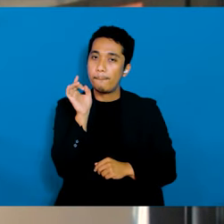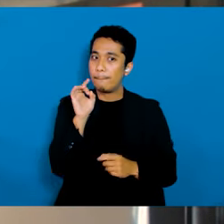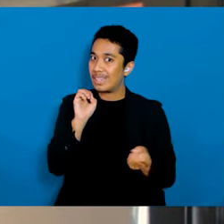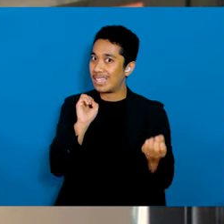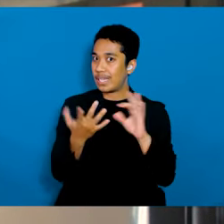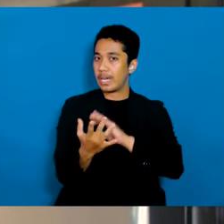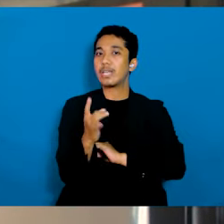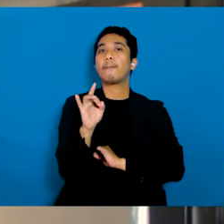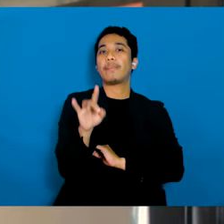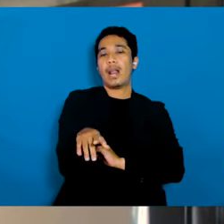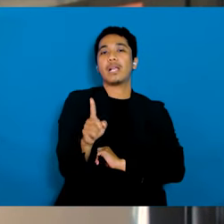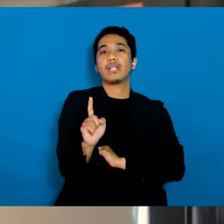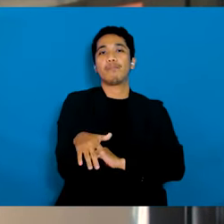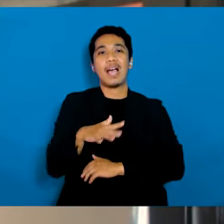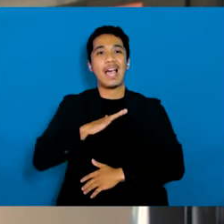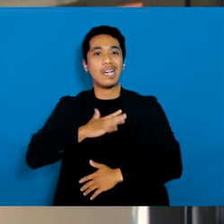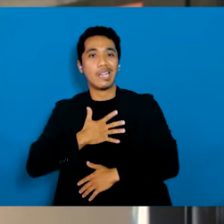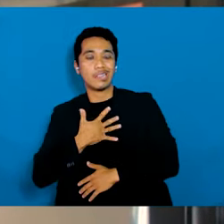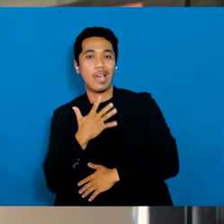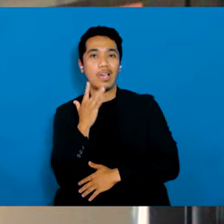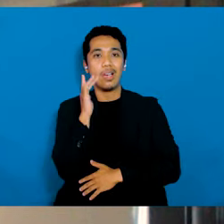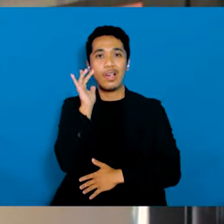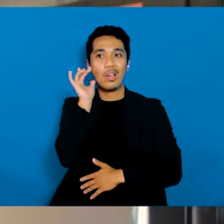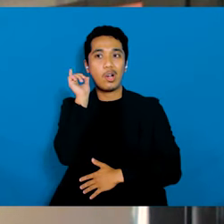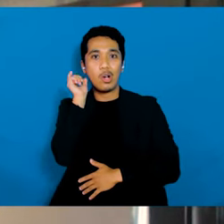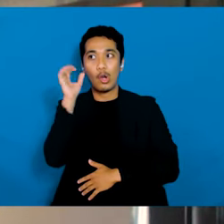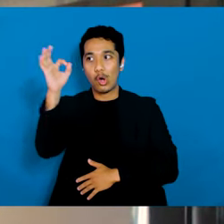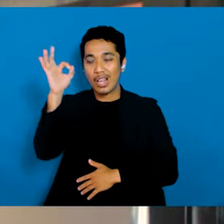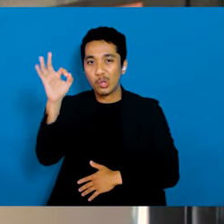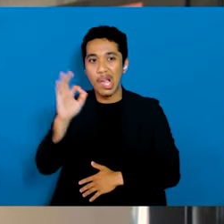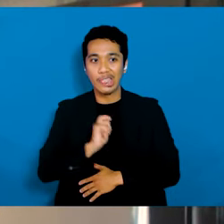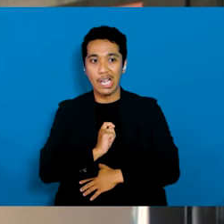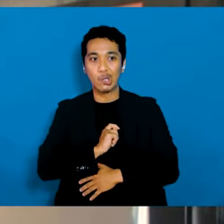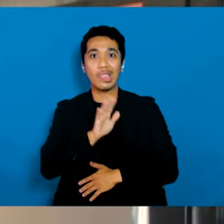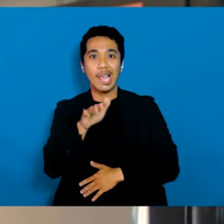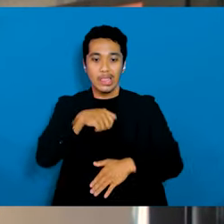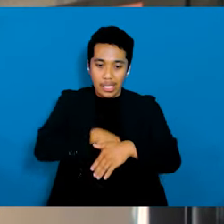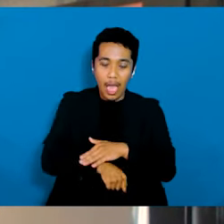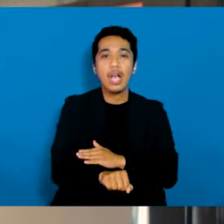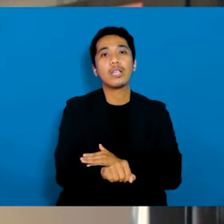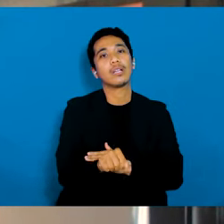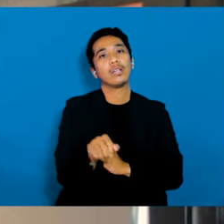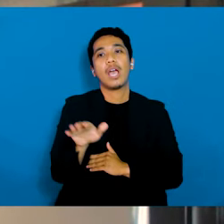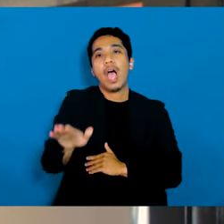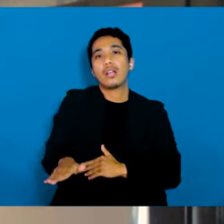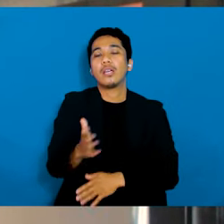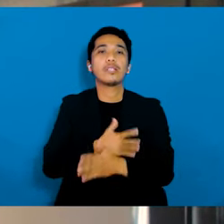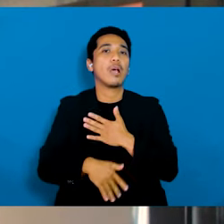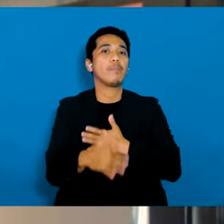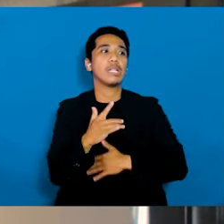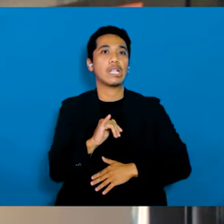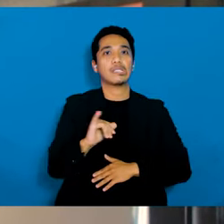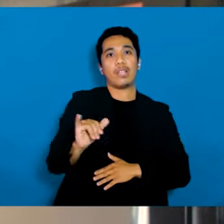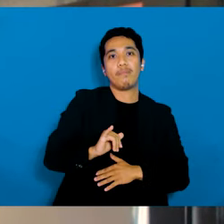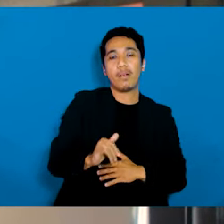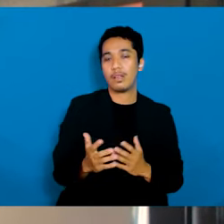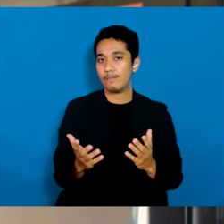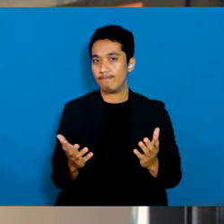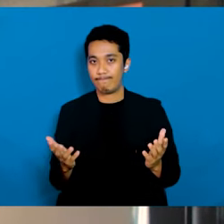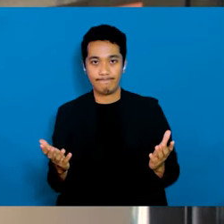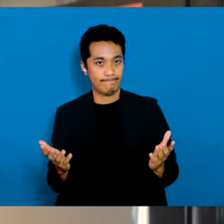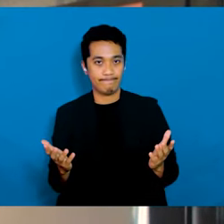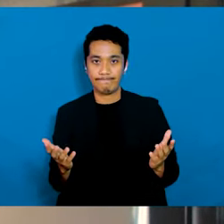adalah perempuan, misalnya ini pernah terjadi karena kekhawatiran orang tua takut nanti melahirkan anak